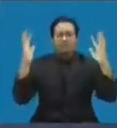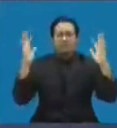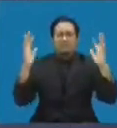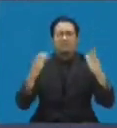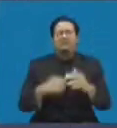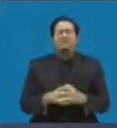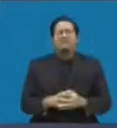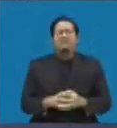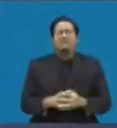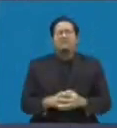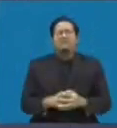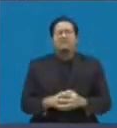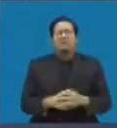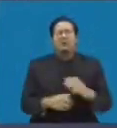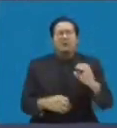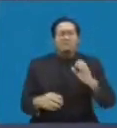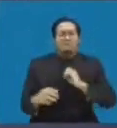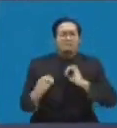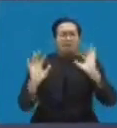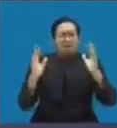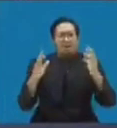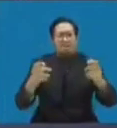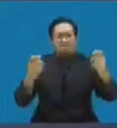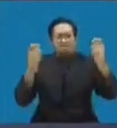meraih medali terbanyak